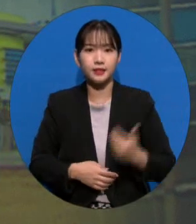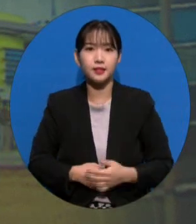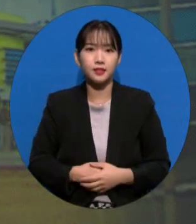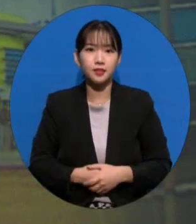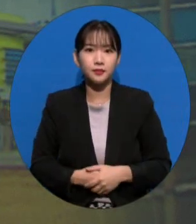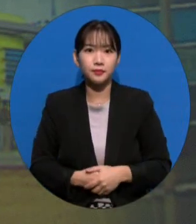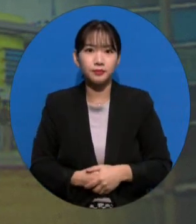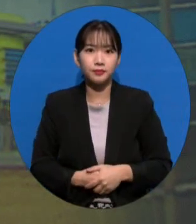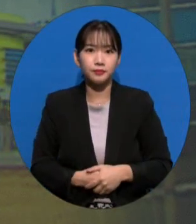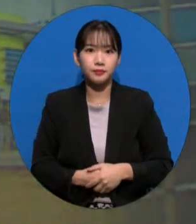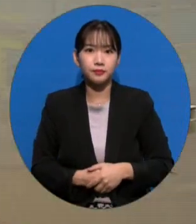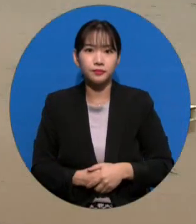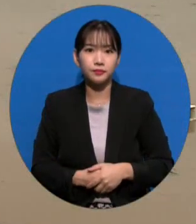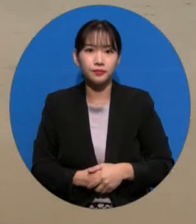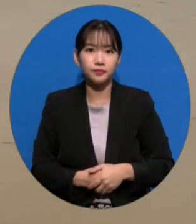기자입니다.